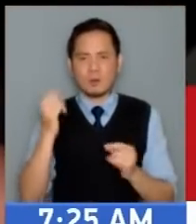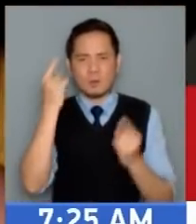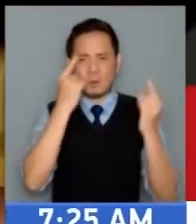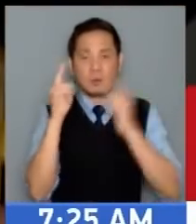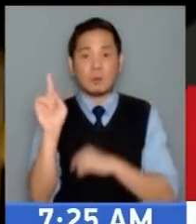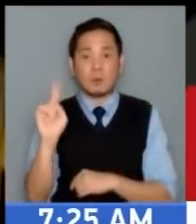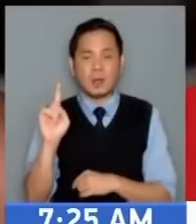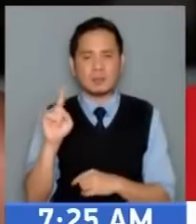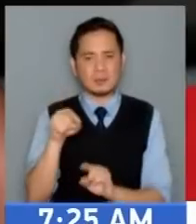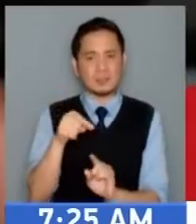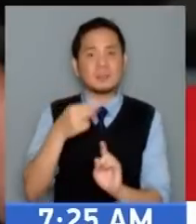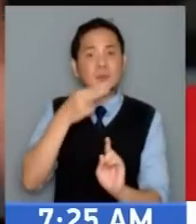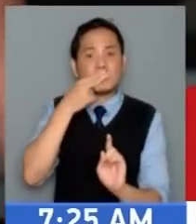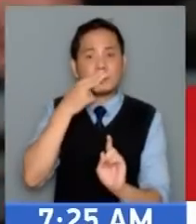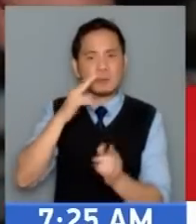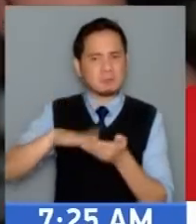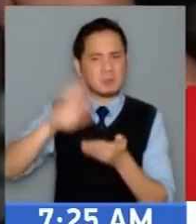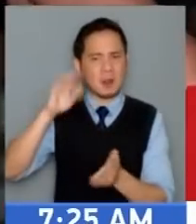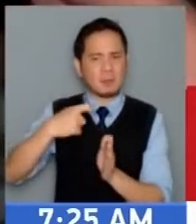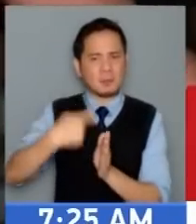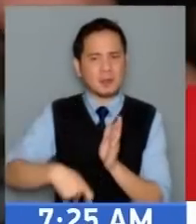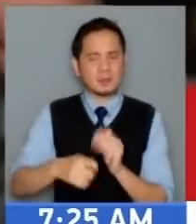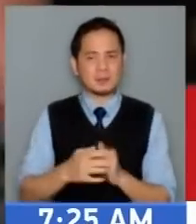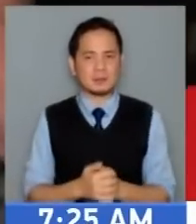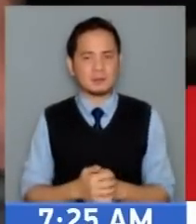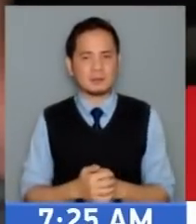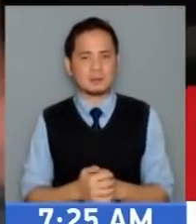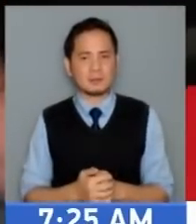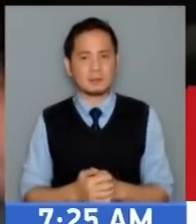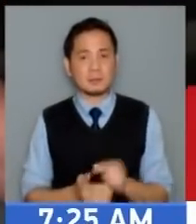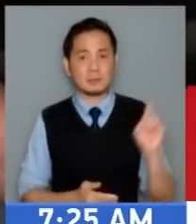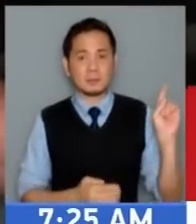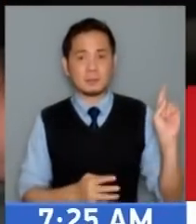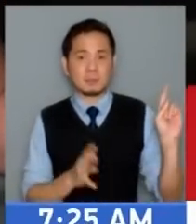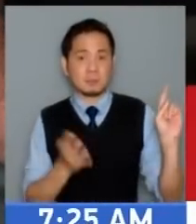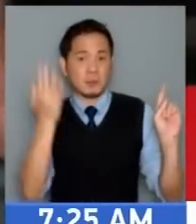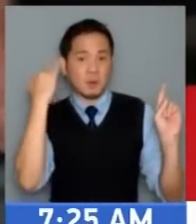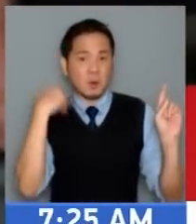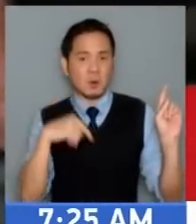naninigarilyo ako ng binata pa ako, centavos lang. Ngayon, 10 pesos na.